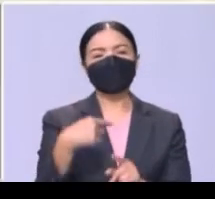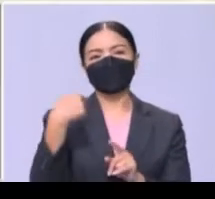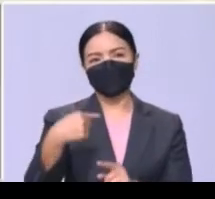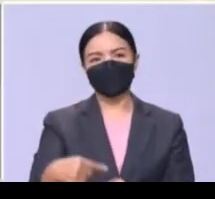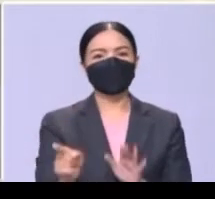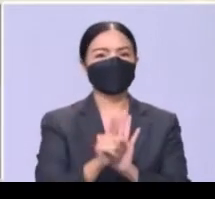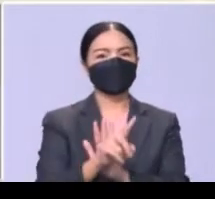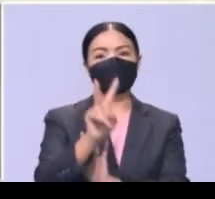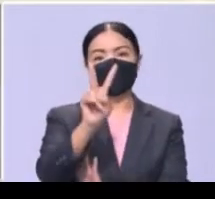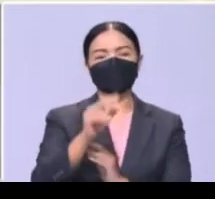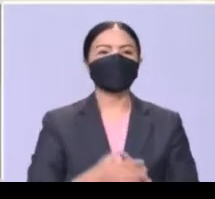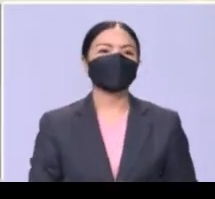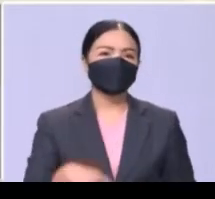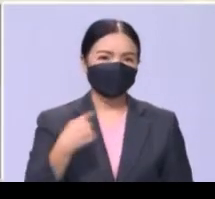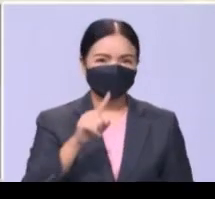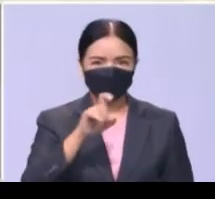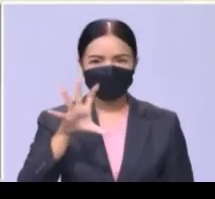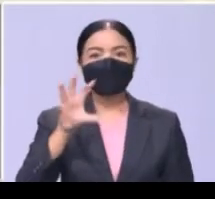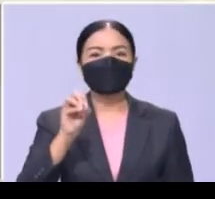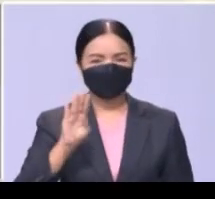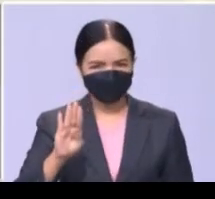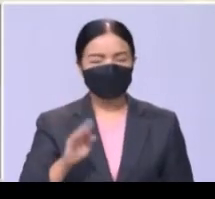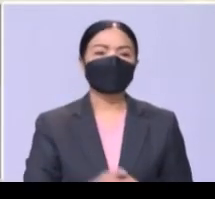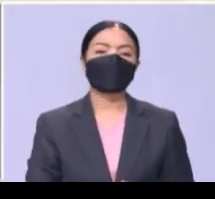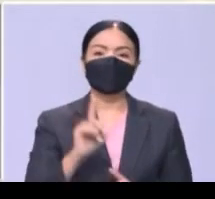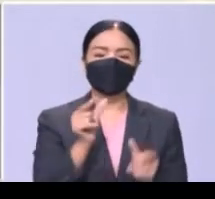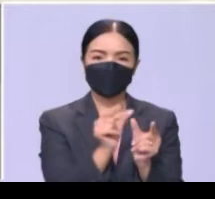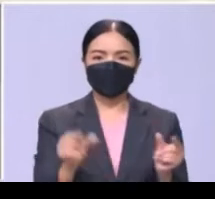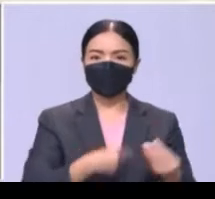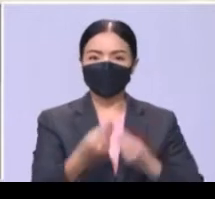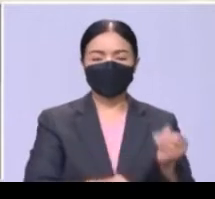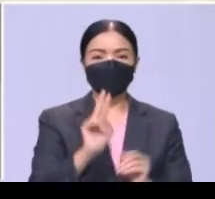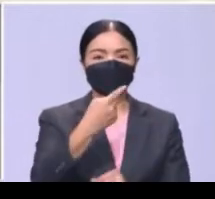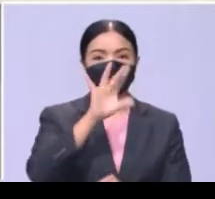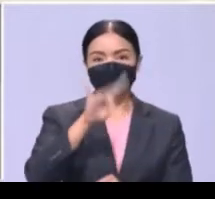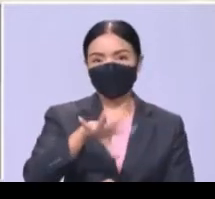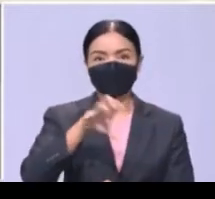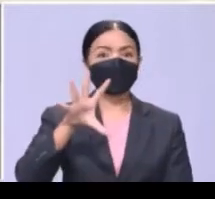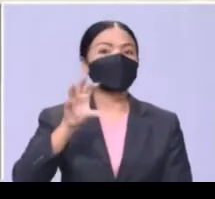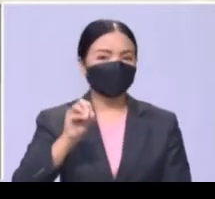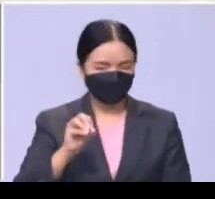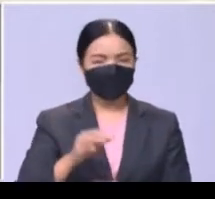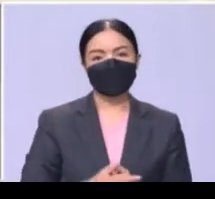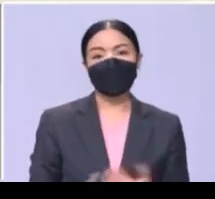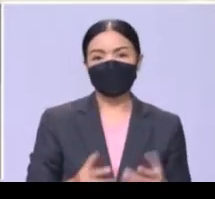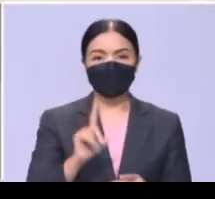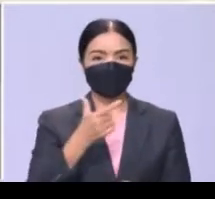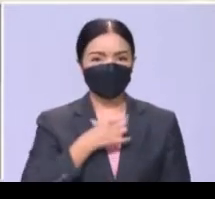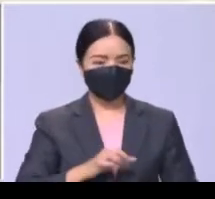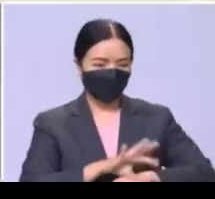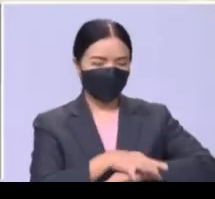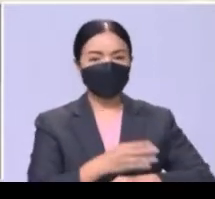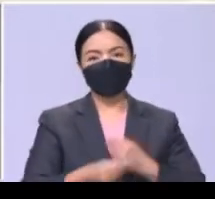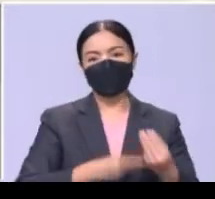2ครั้งนะคะลบไป 150บาทนะคะทองคำแท่งขายออก 2หมื่นแปดพันห้าร้อยห้าสิบบาทส่วนทองรูปพรรณ